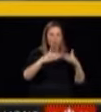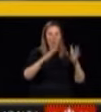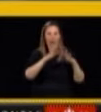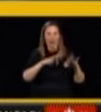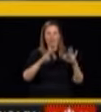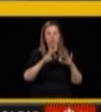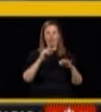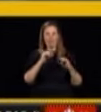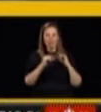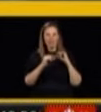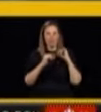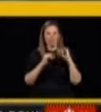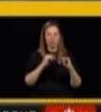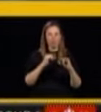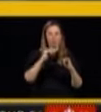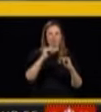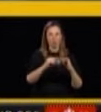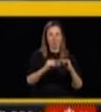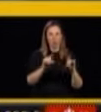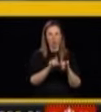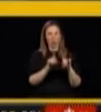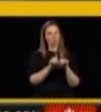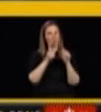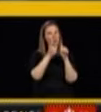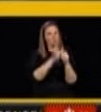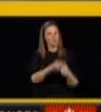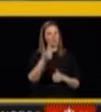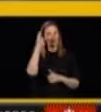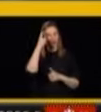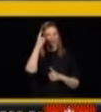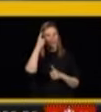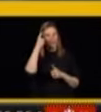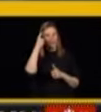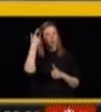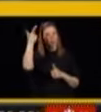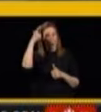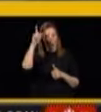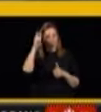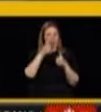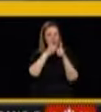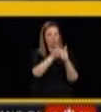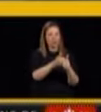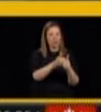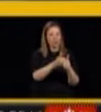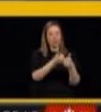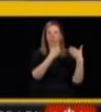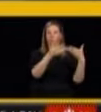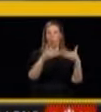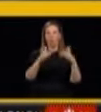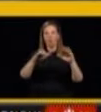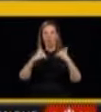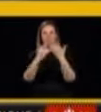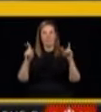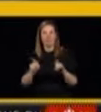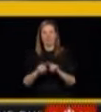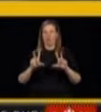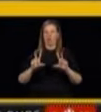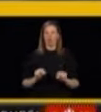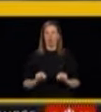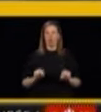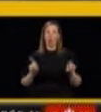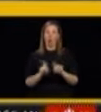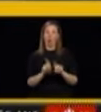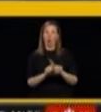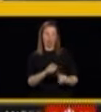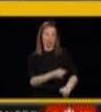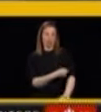graduelle, d'une façon intelligente, avec toutes les règles que le docteur Arruda nous donne. Donc,